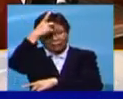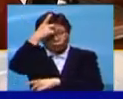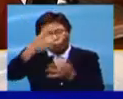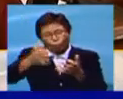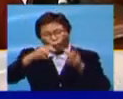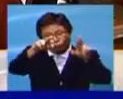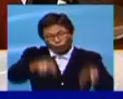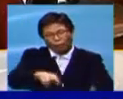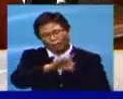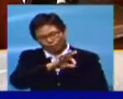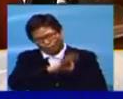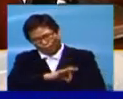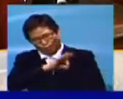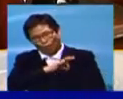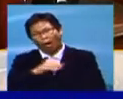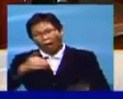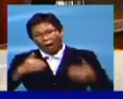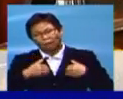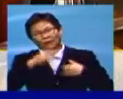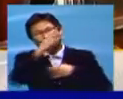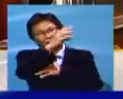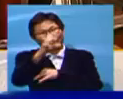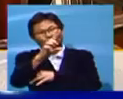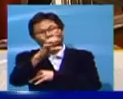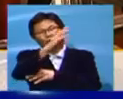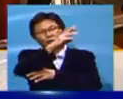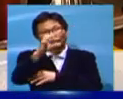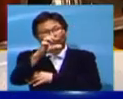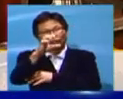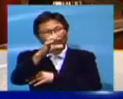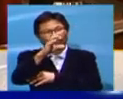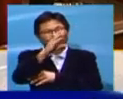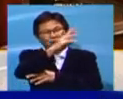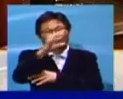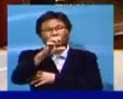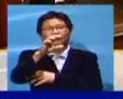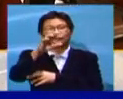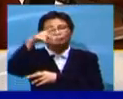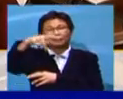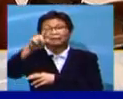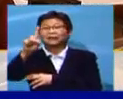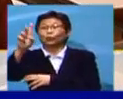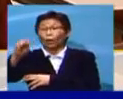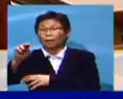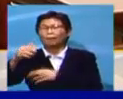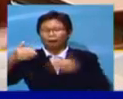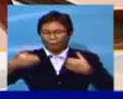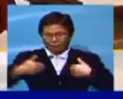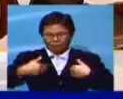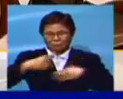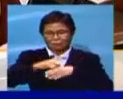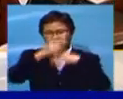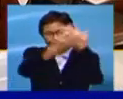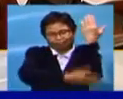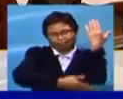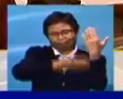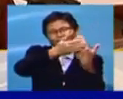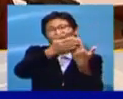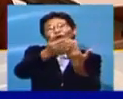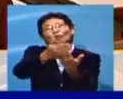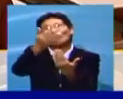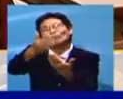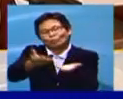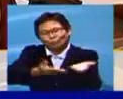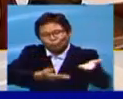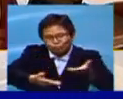rakyat memanfaatkan sepenuhnya kewujudan 600 P 1m yang terdapat di seluruh negara ini dapat memudahkan